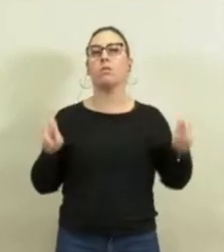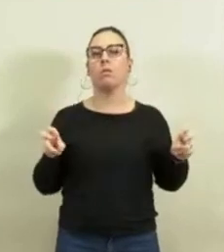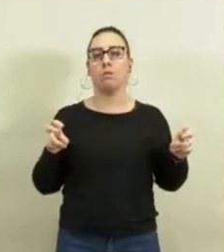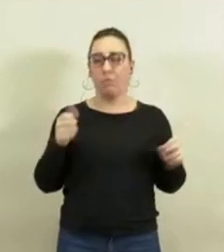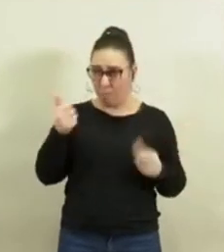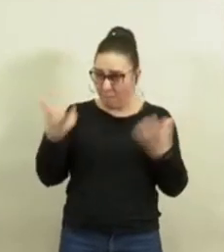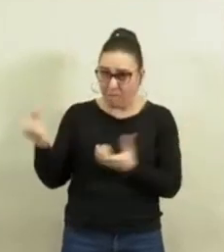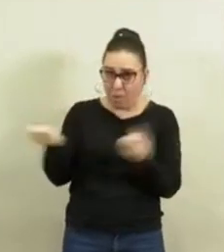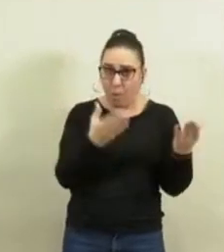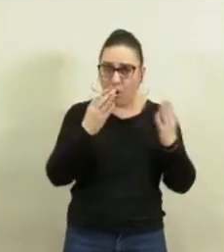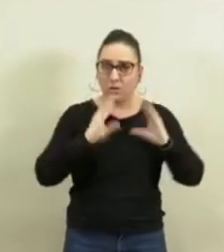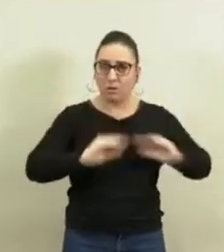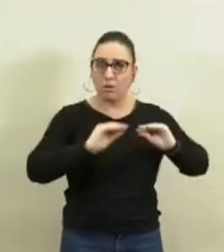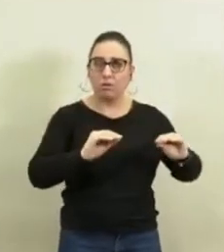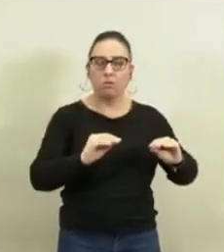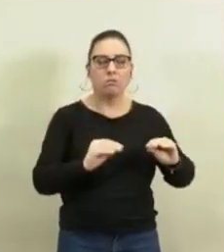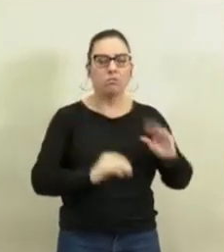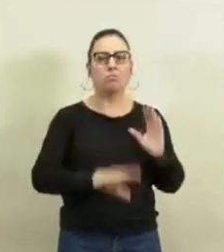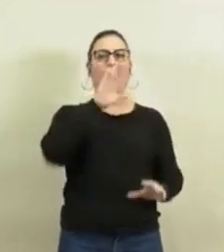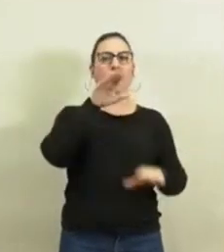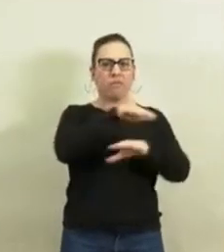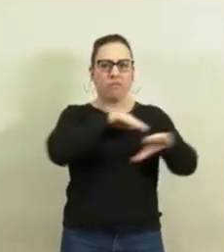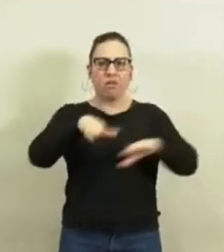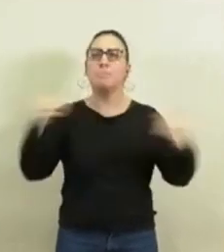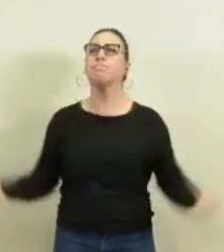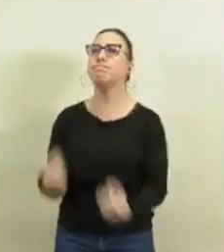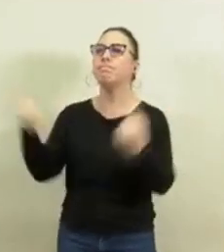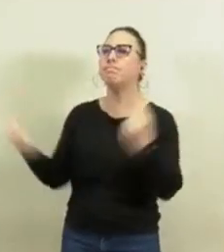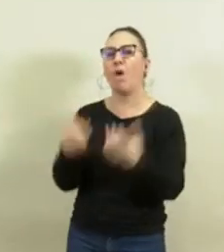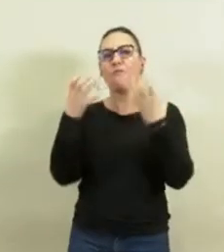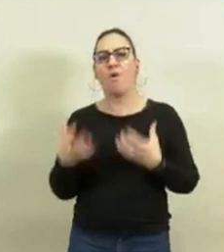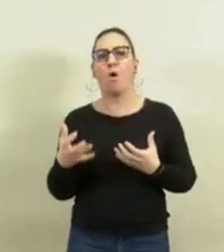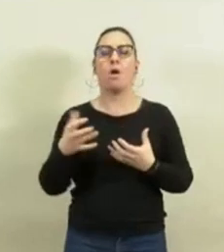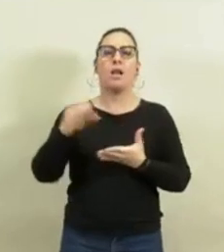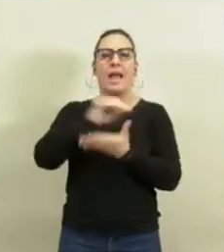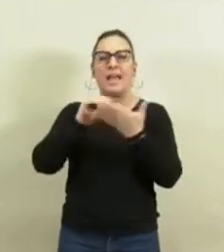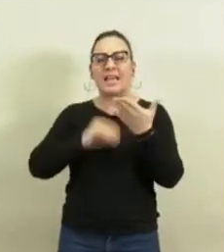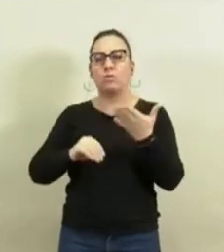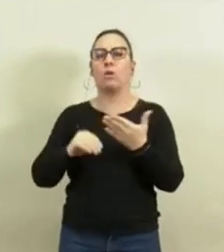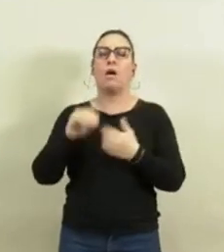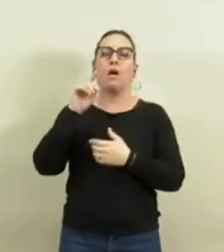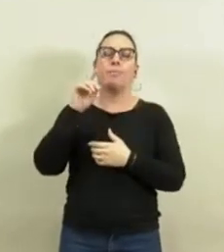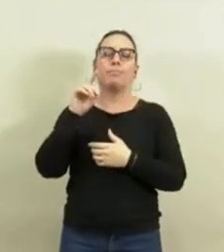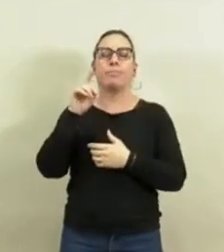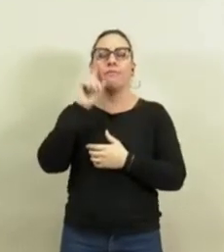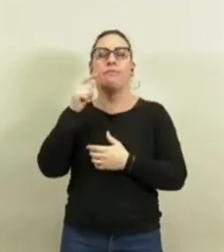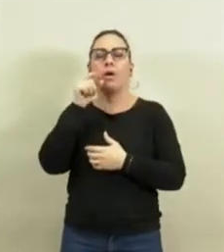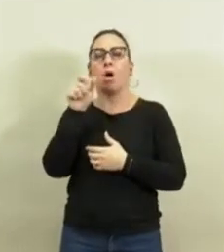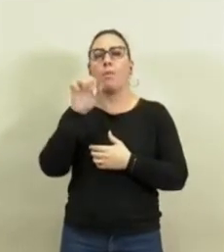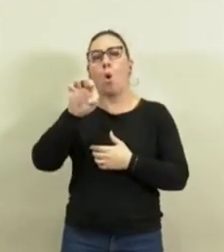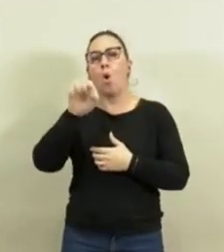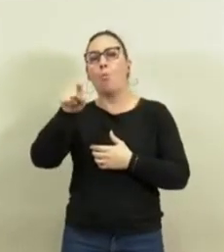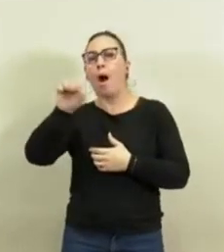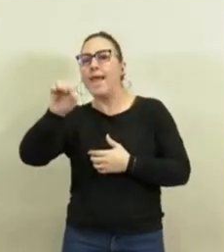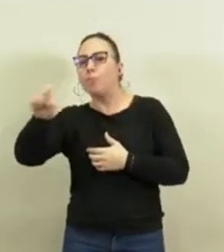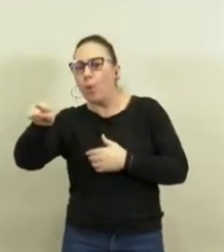ce, alors qu'en parallèle, vous promouvez partout l'écriture inclusive incompatible avec le FALC, comme le rappelle le Conseil